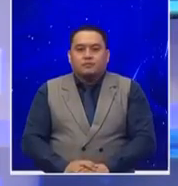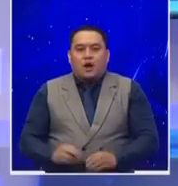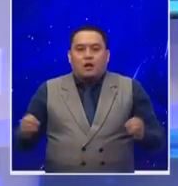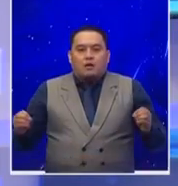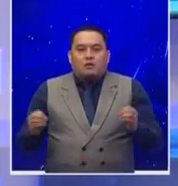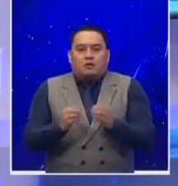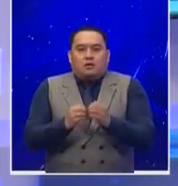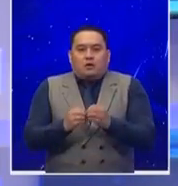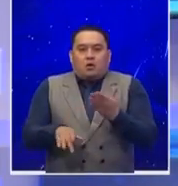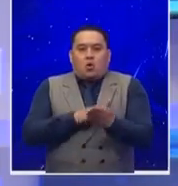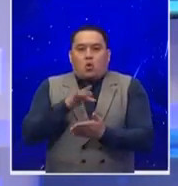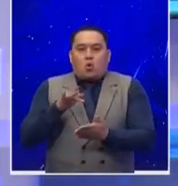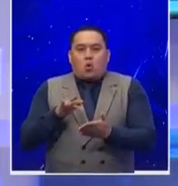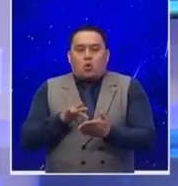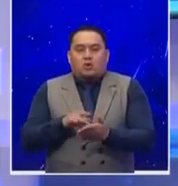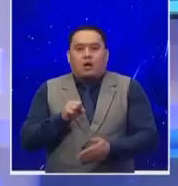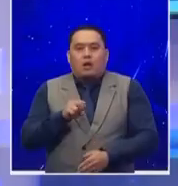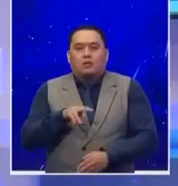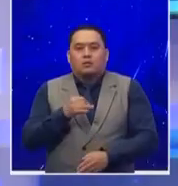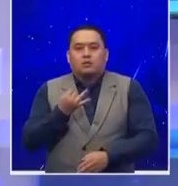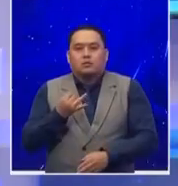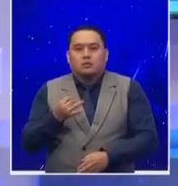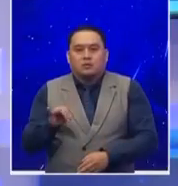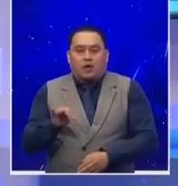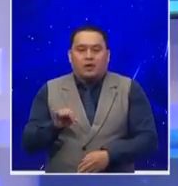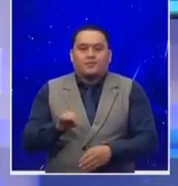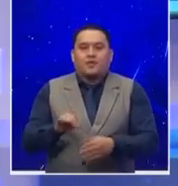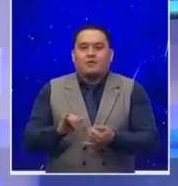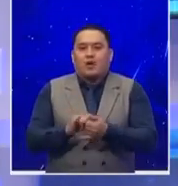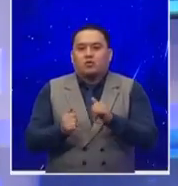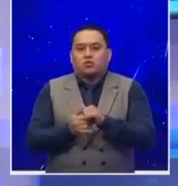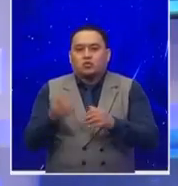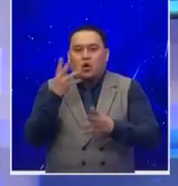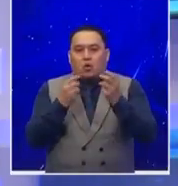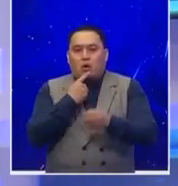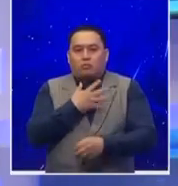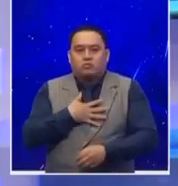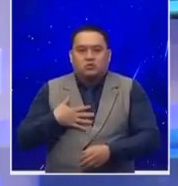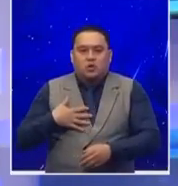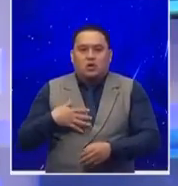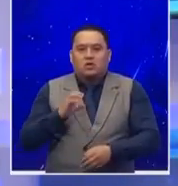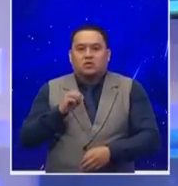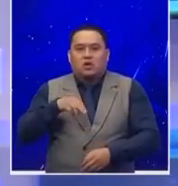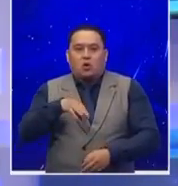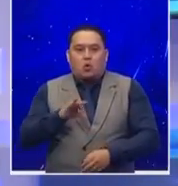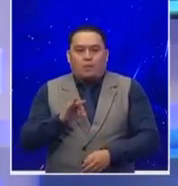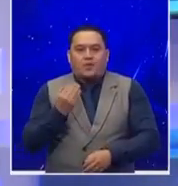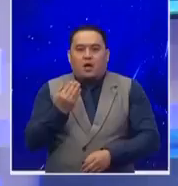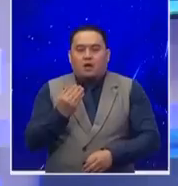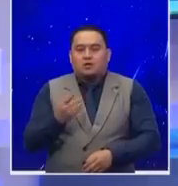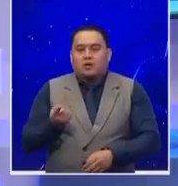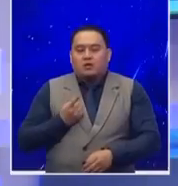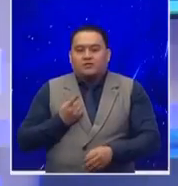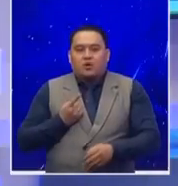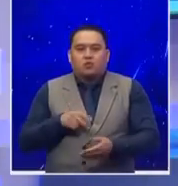Жуткое ДТП произошло в городе Алтай восточного Казахстана, сообщает Закон КИЗ. Серьезно пострадали два сотрудника местного СТО. Они стояли